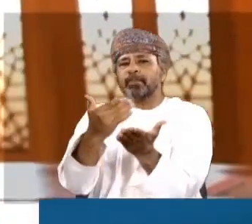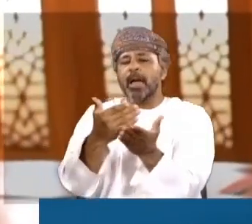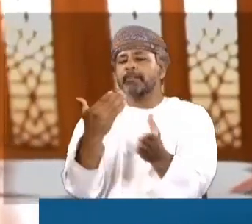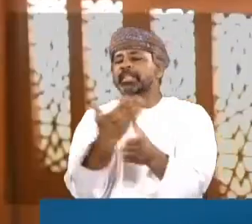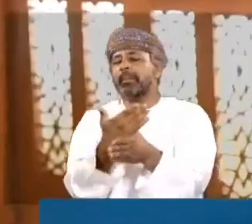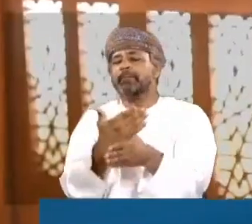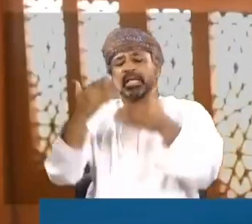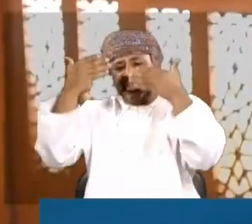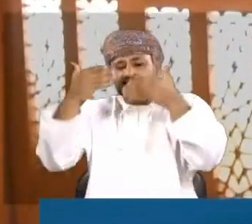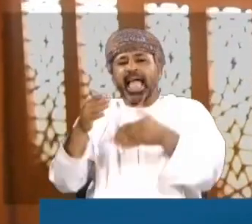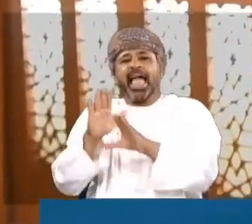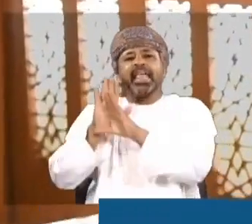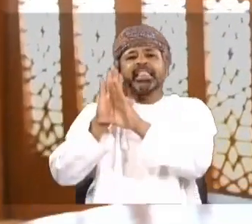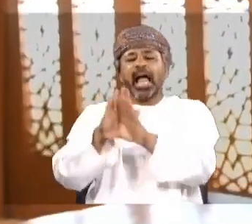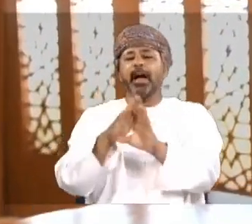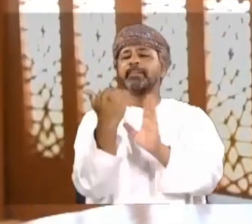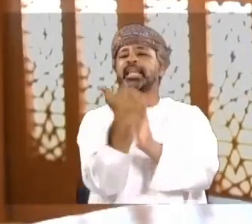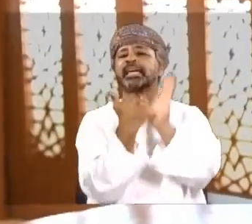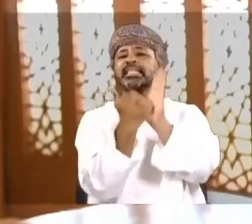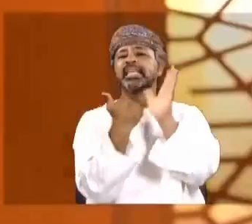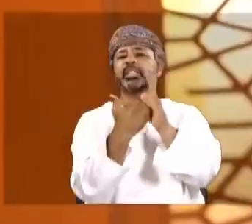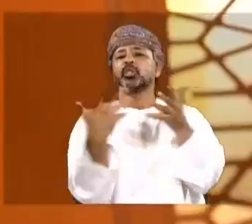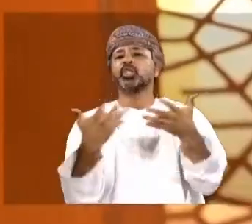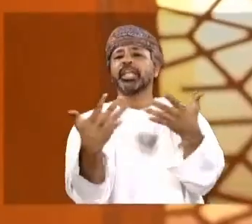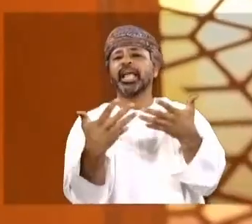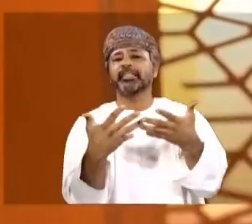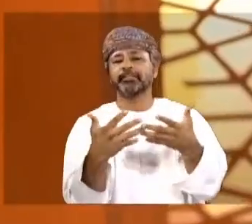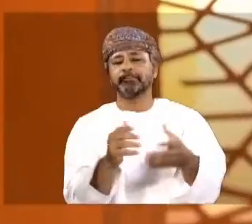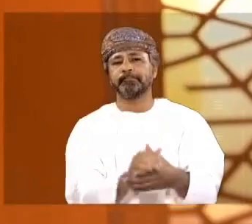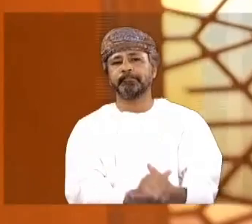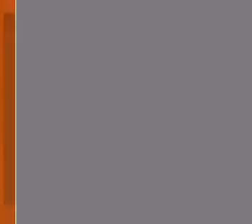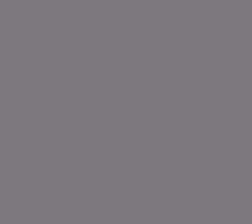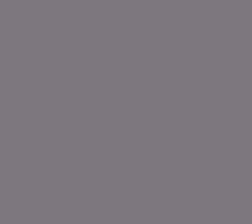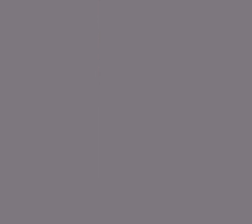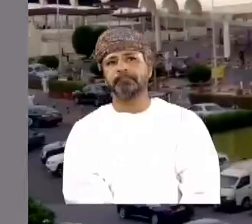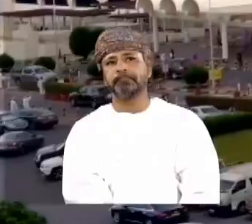المتخذة لدعم استدامة القطاع الخاص.